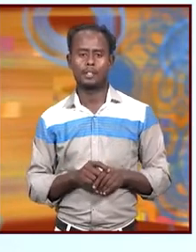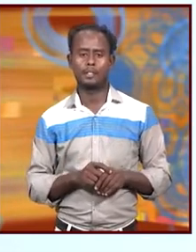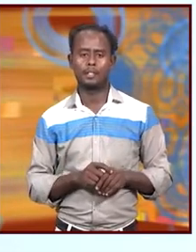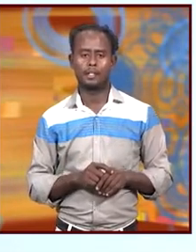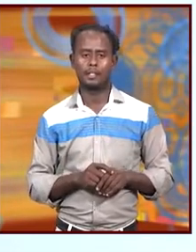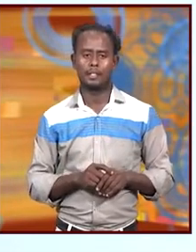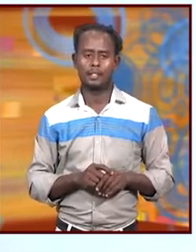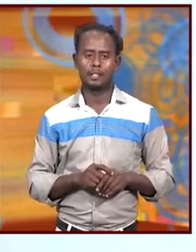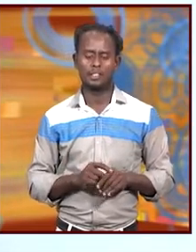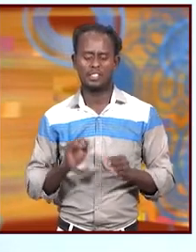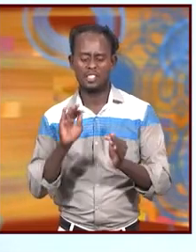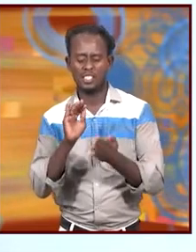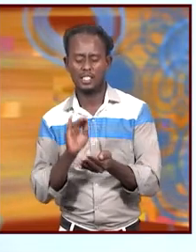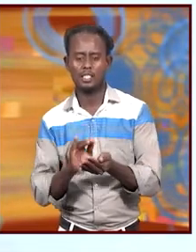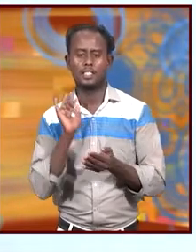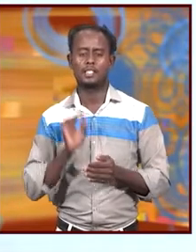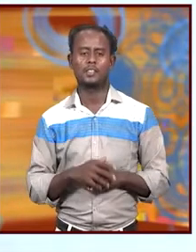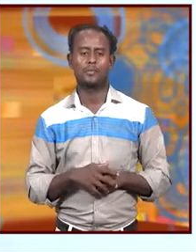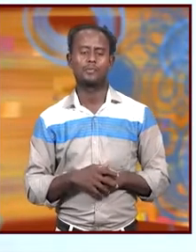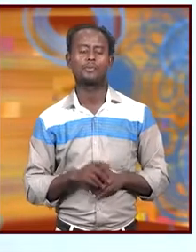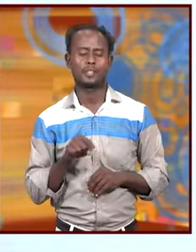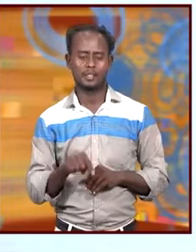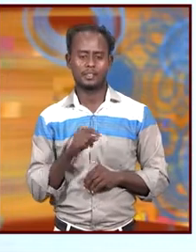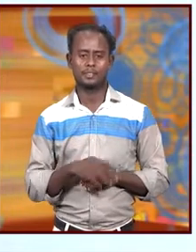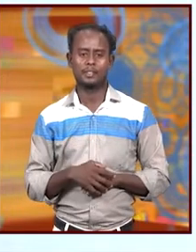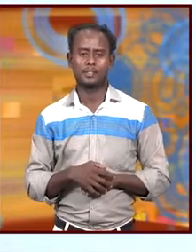1/16 சிறியது. ஆக